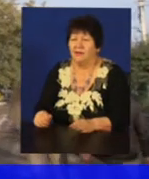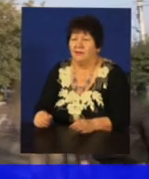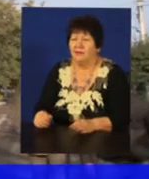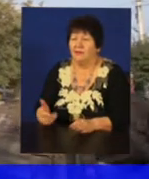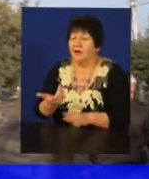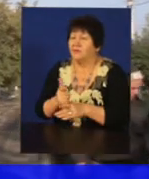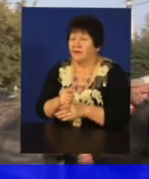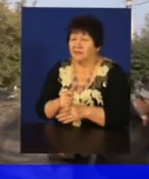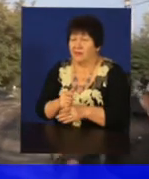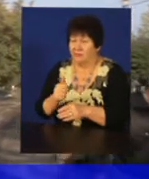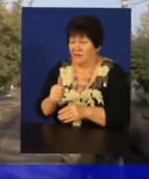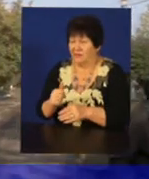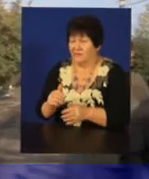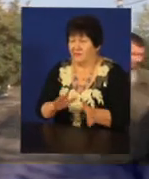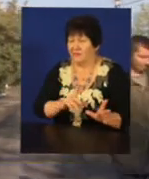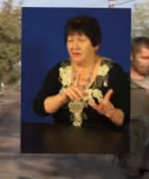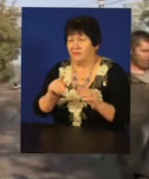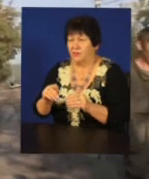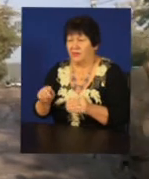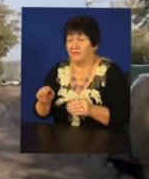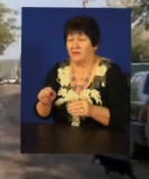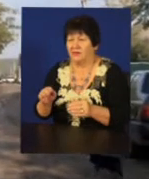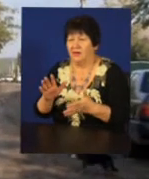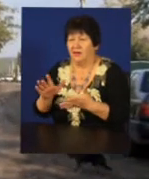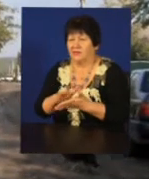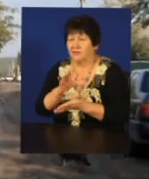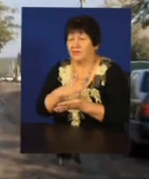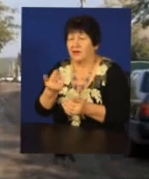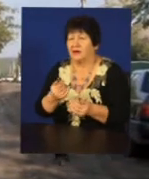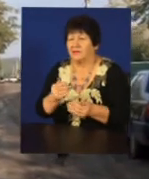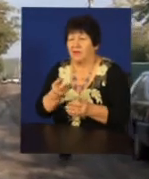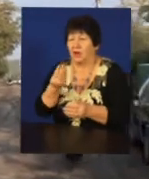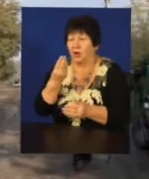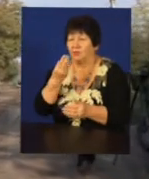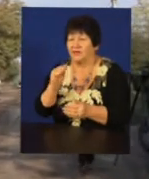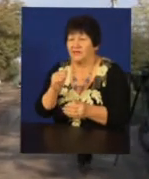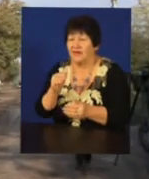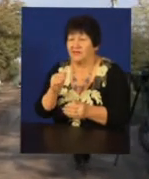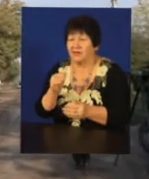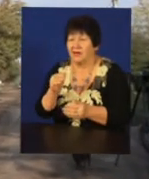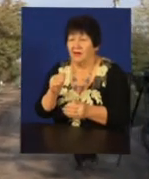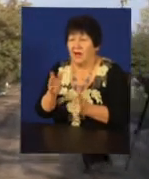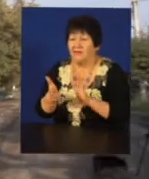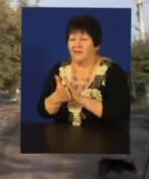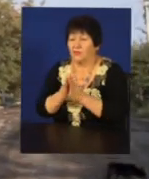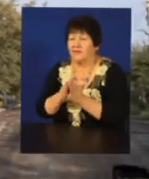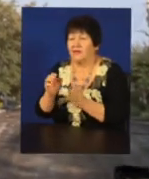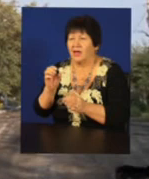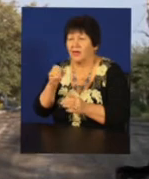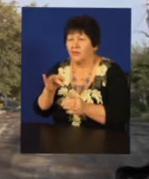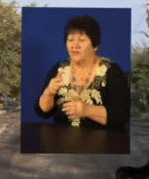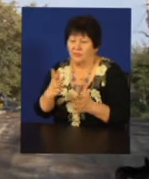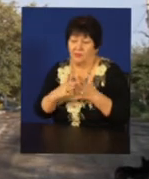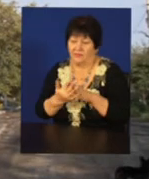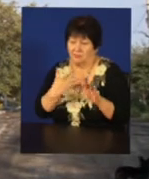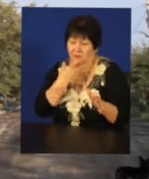e foarte bine să evacueze deșeurile, din motiv ca să îmbunătățească situația ecologică în sat, în primul rând. În al doilea rând, facem un sat mai